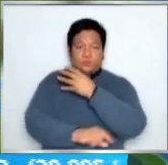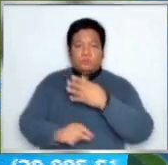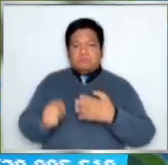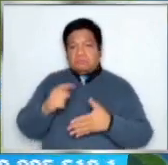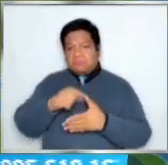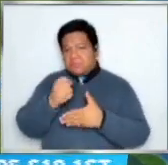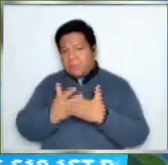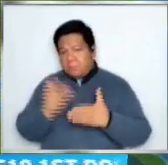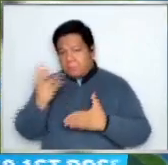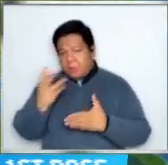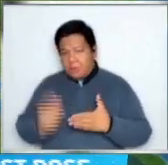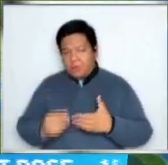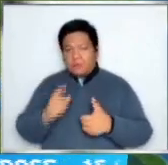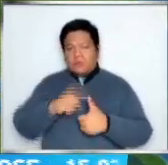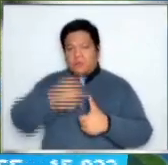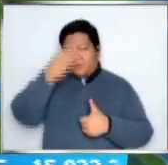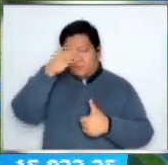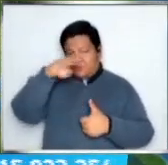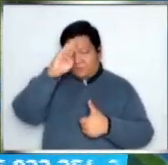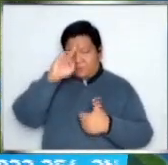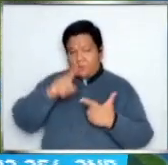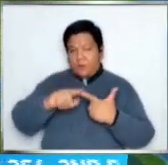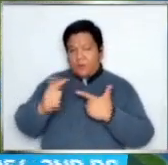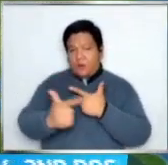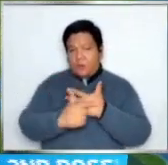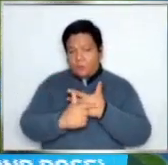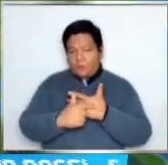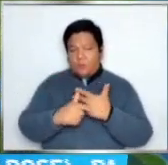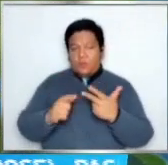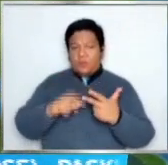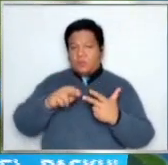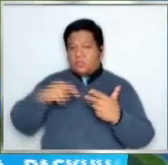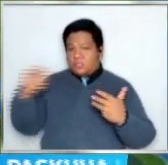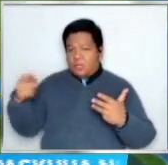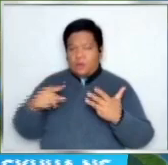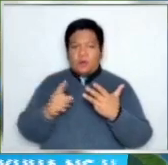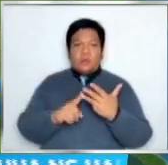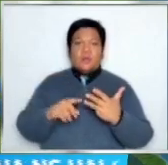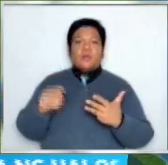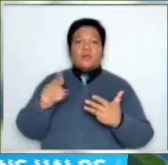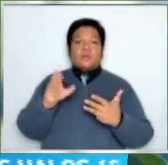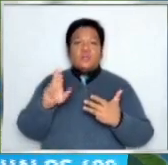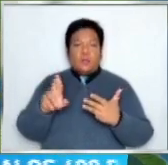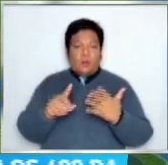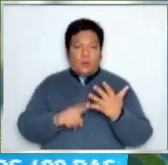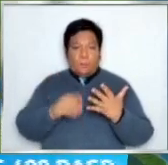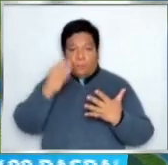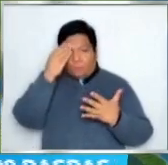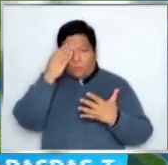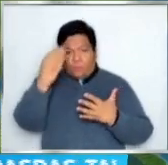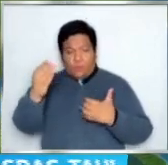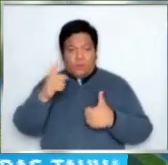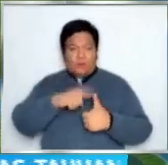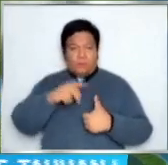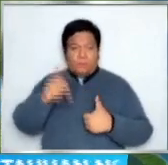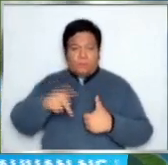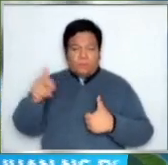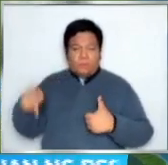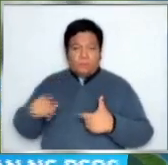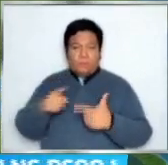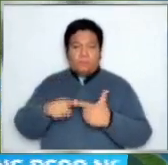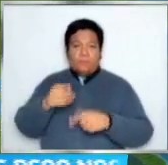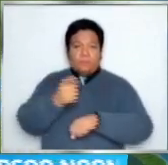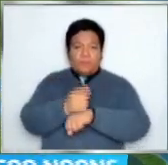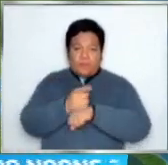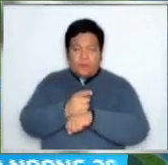Laguna, Rizal, Metro Manila, sa southern portion ng Bulacan, sa Pampanga, Bataan, Zambales at Tarlac.